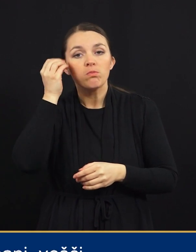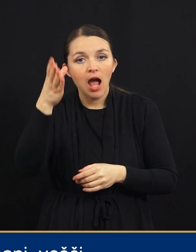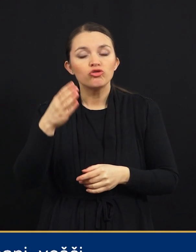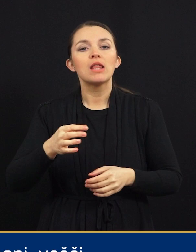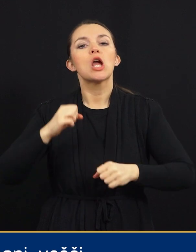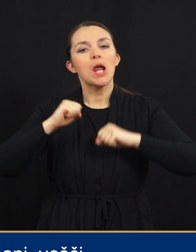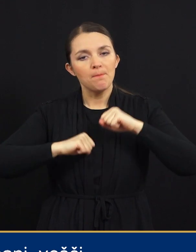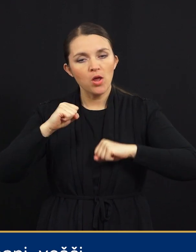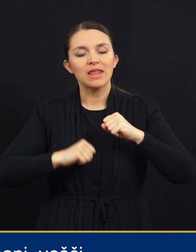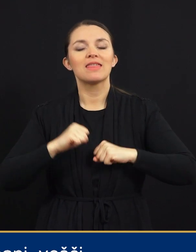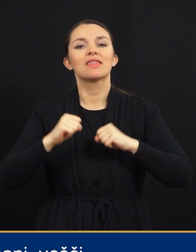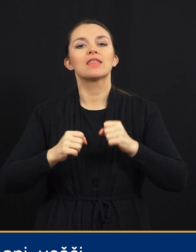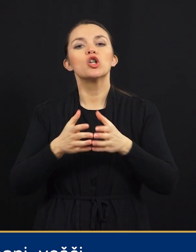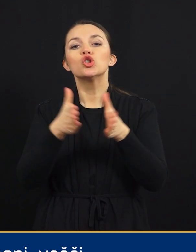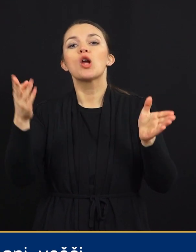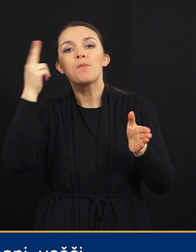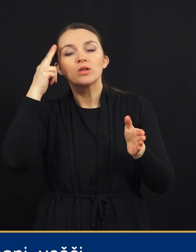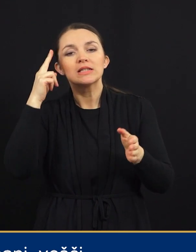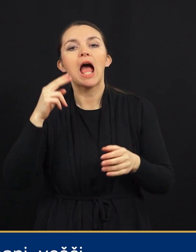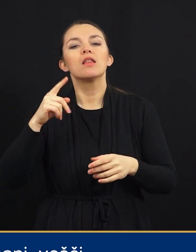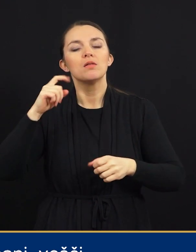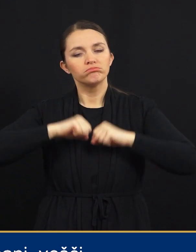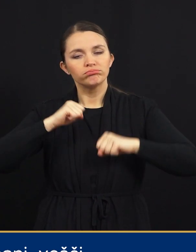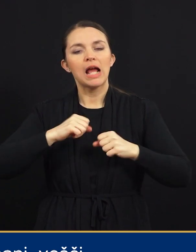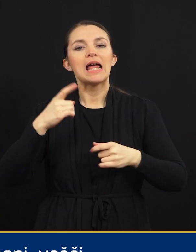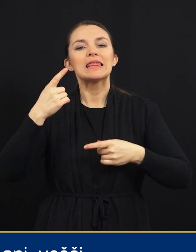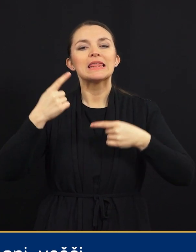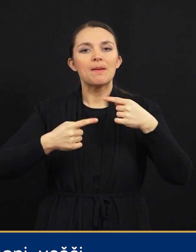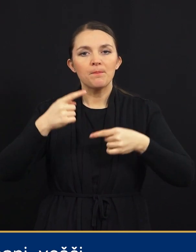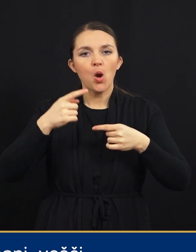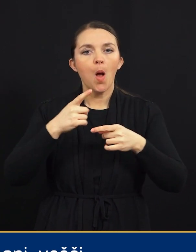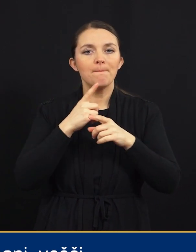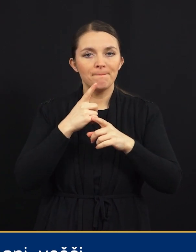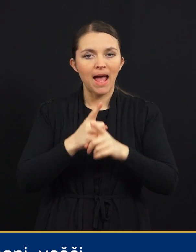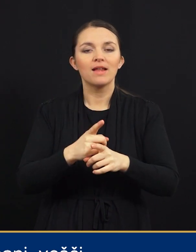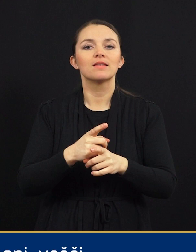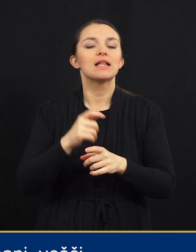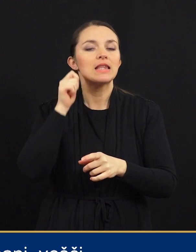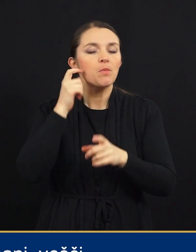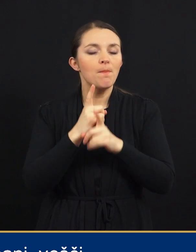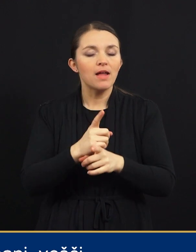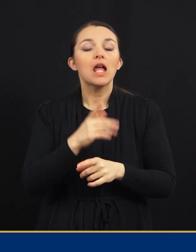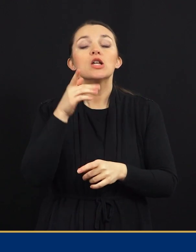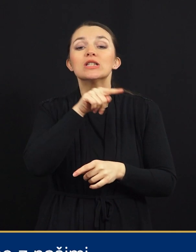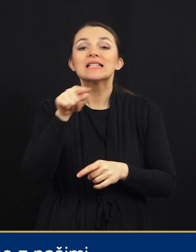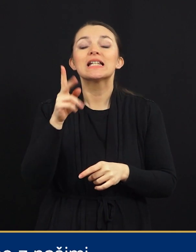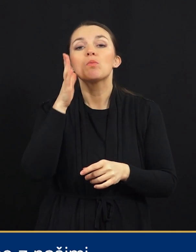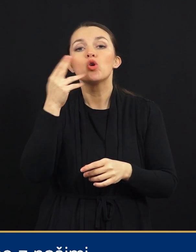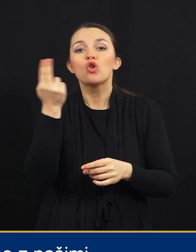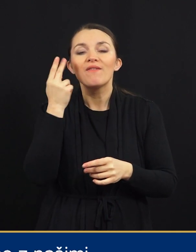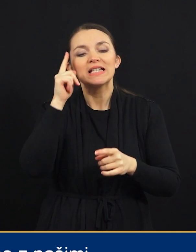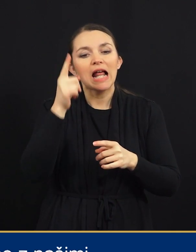Izobraženi, kompetentni, širše poznani, vešči diplomati in seveda diplomatke so tisti, ki bodo Sloveniji